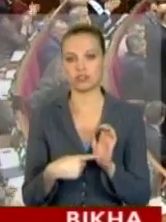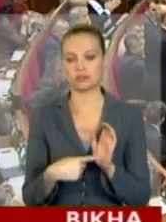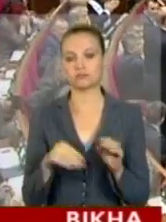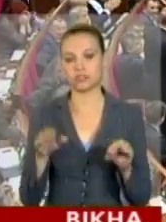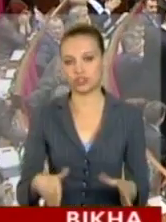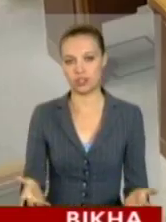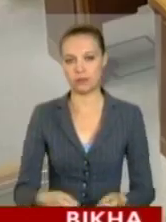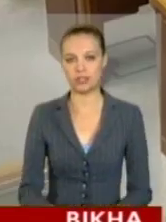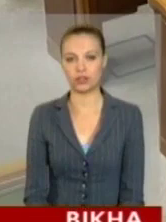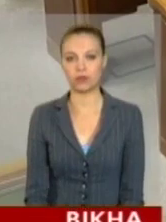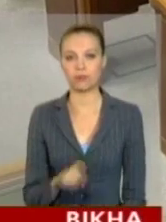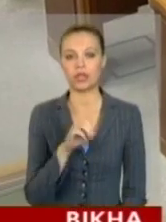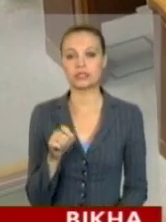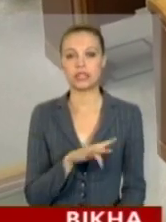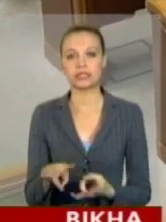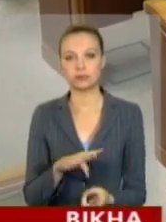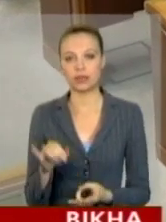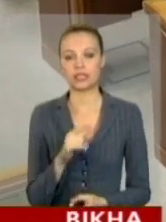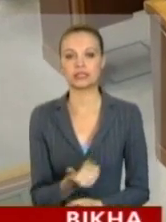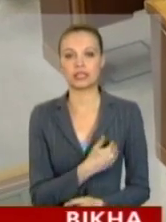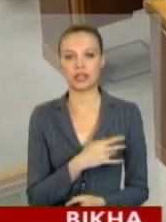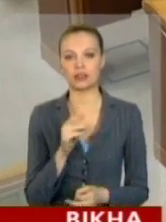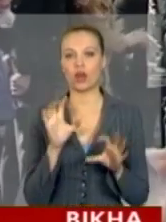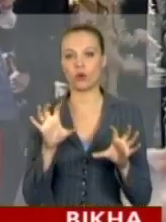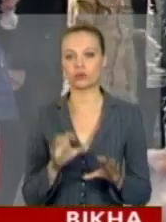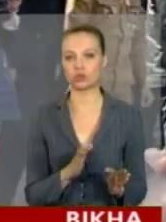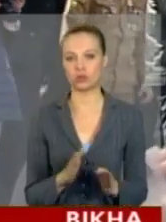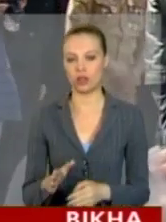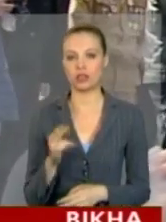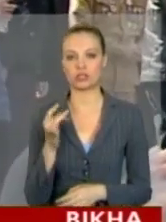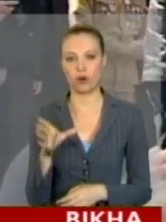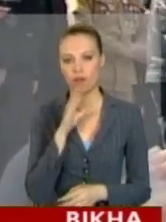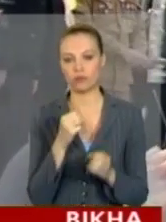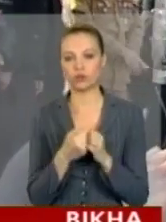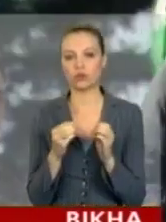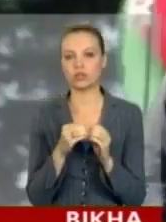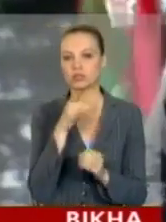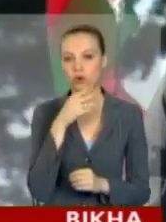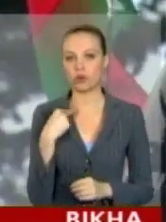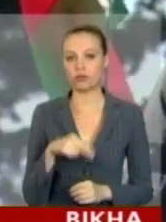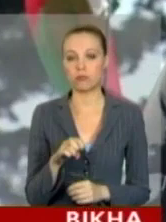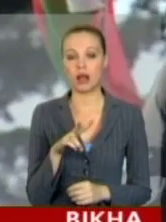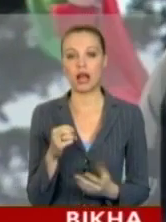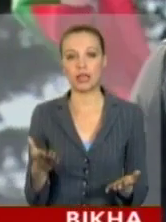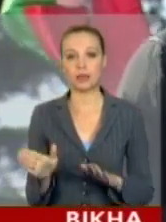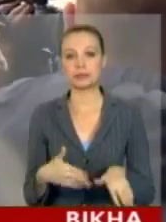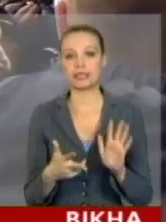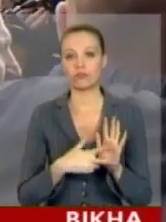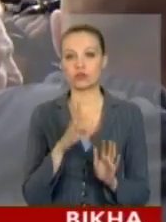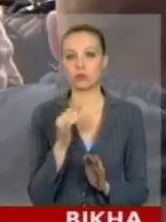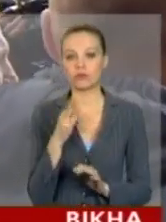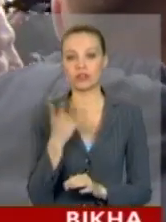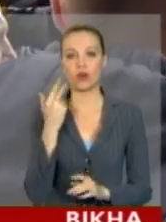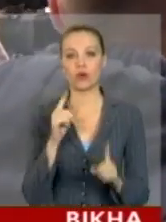226. Рішення прийнято. За сепаратизм і за зазіхання на конституційний лад Царьову загрожує до 10 років тюрми. Одначе, після 8 квітня,